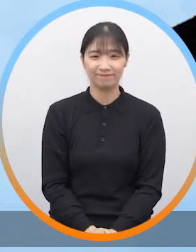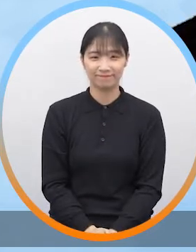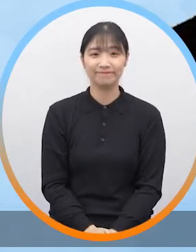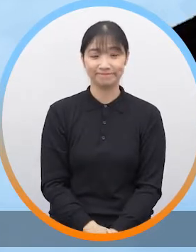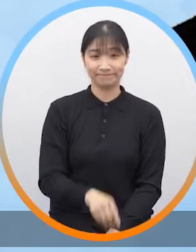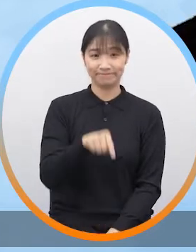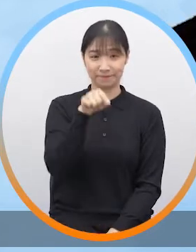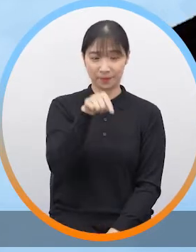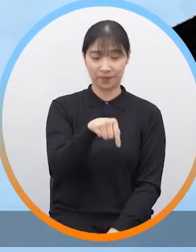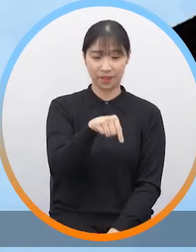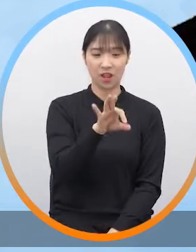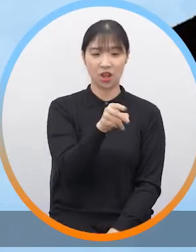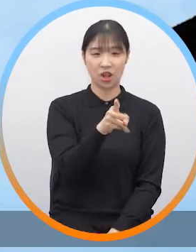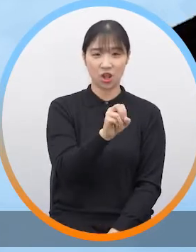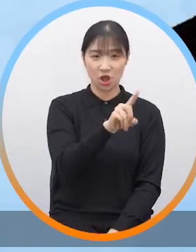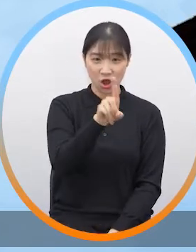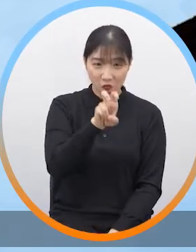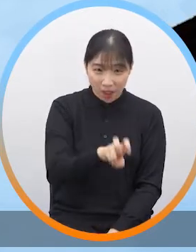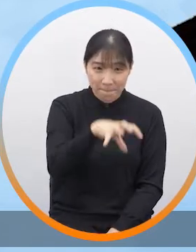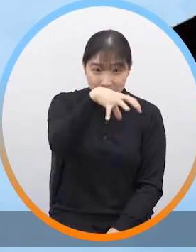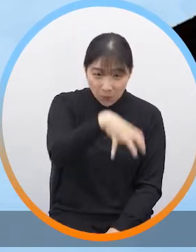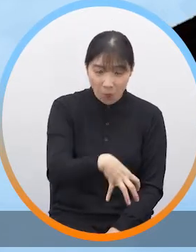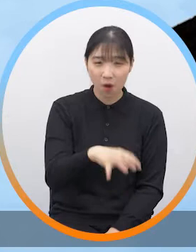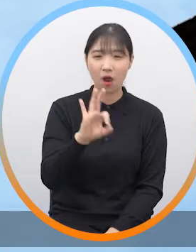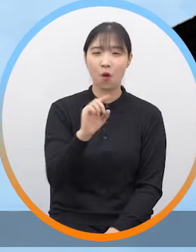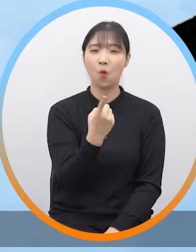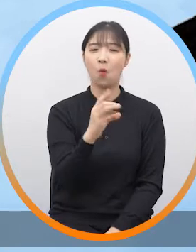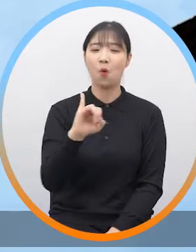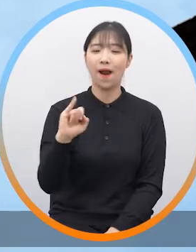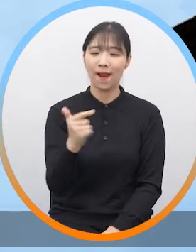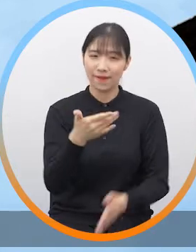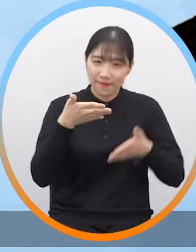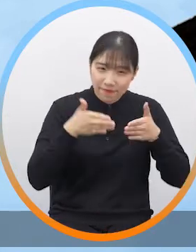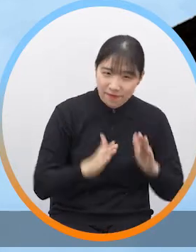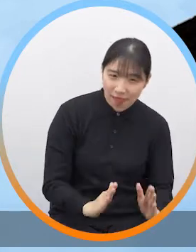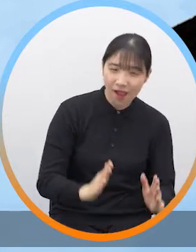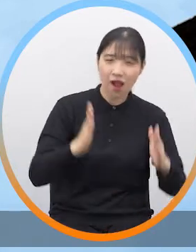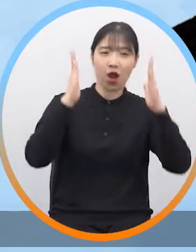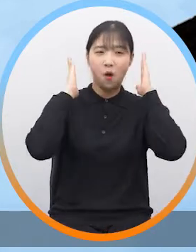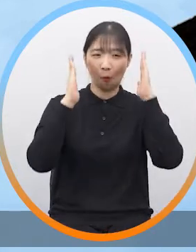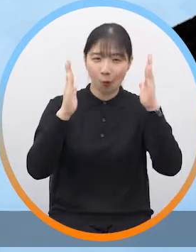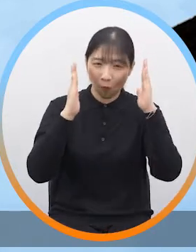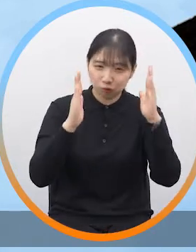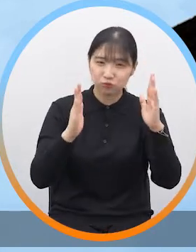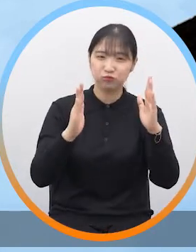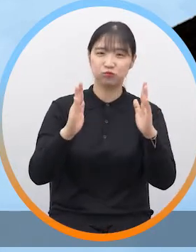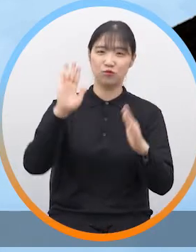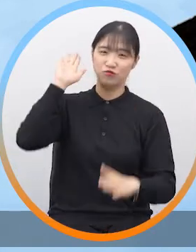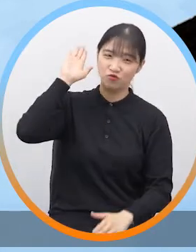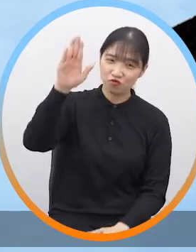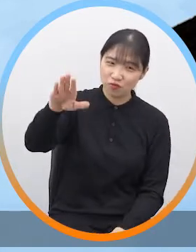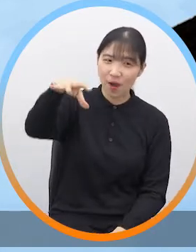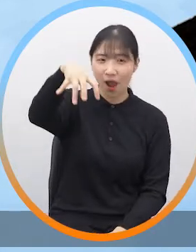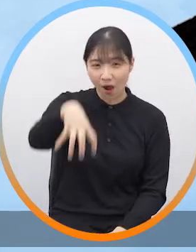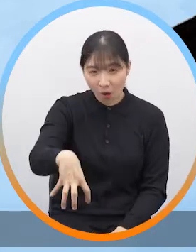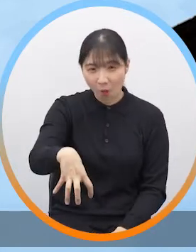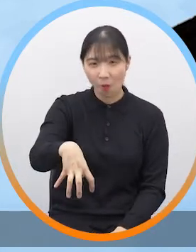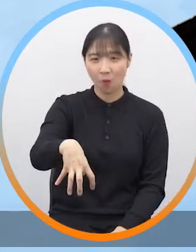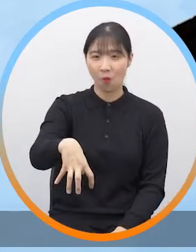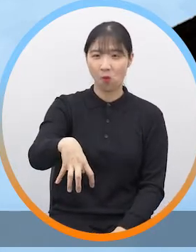이처럼 영암에는 왕인이 태어나서 공부했고 출발했다고 하는 그런